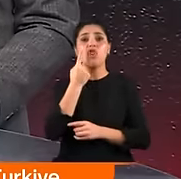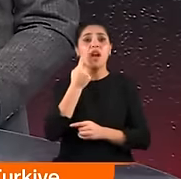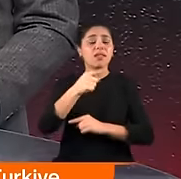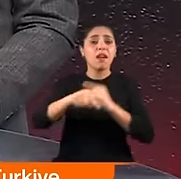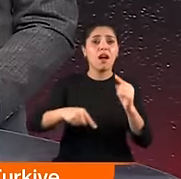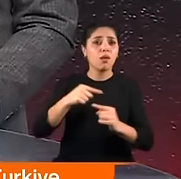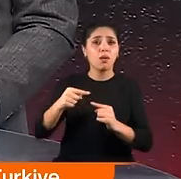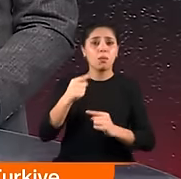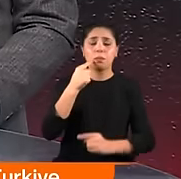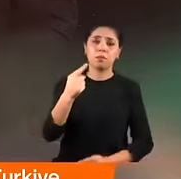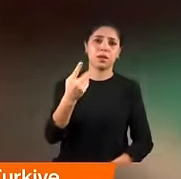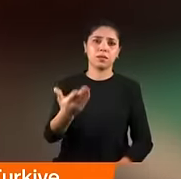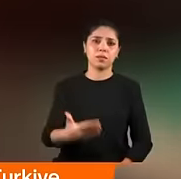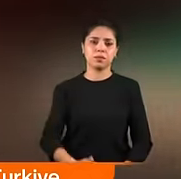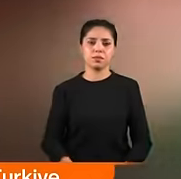şimdi.